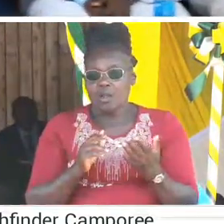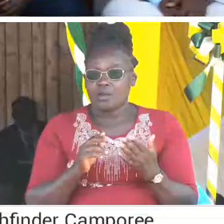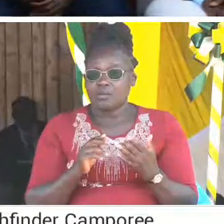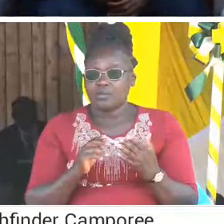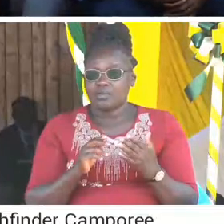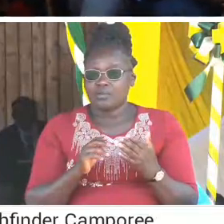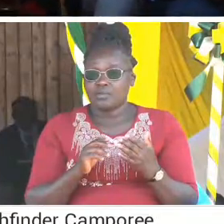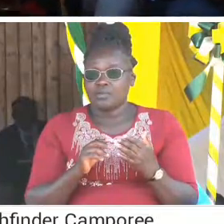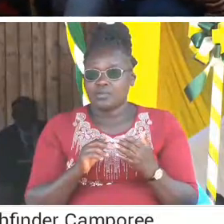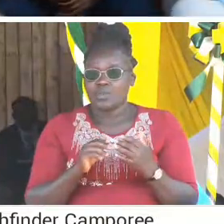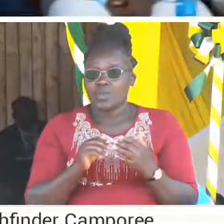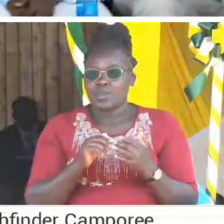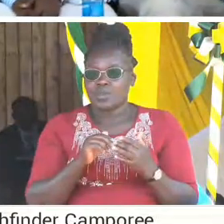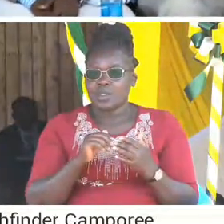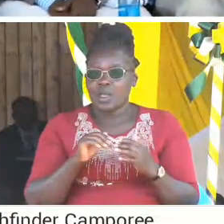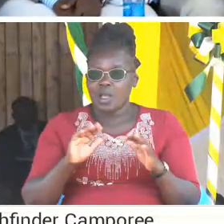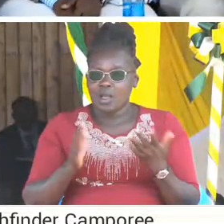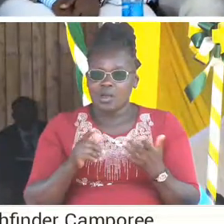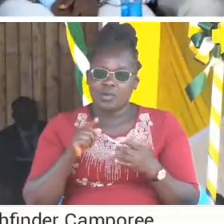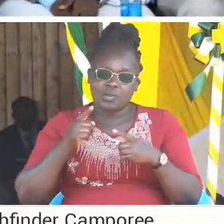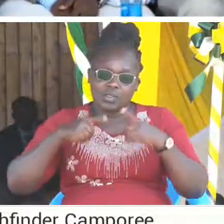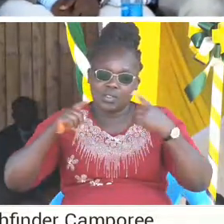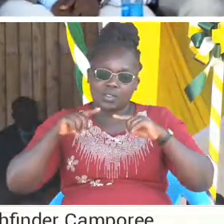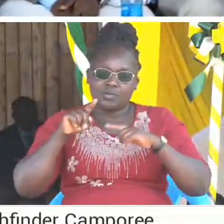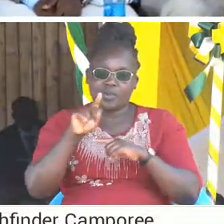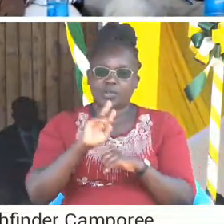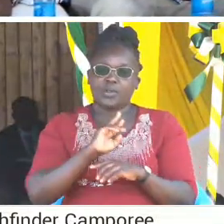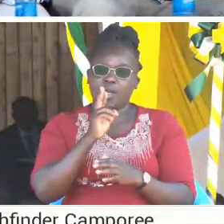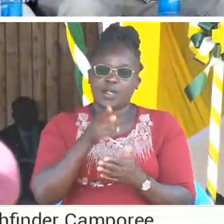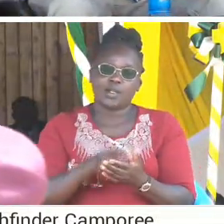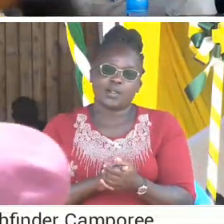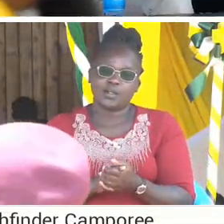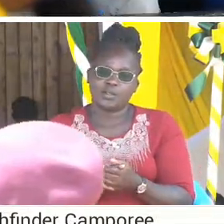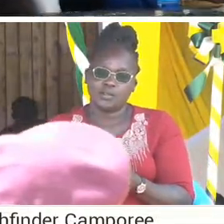are, no matter how successful you